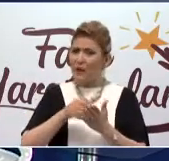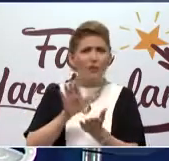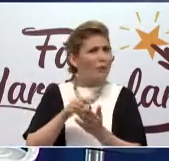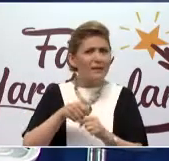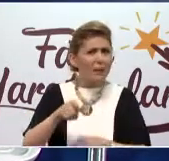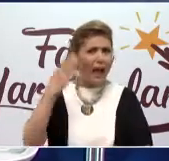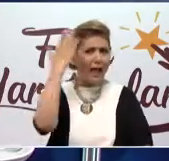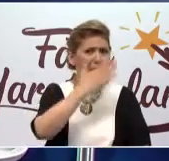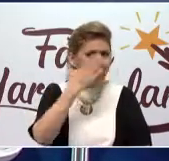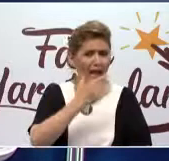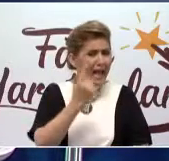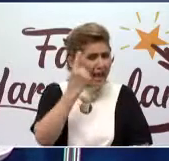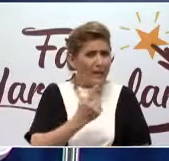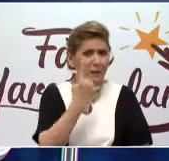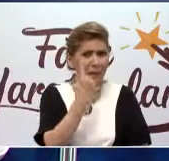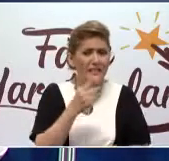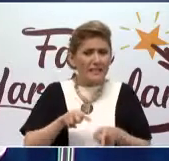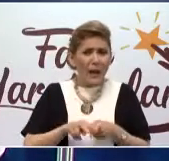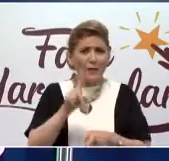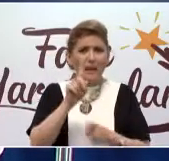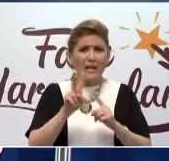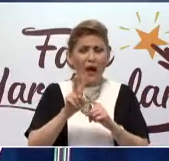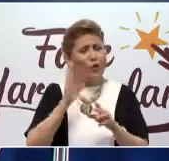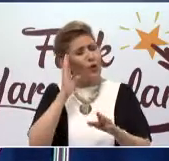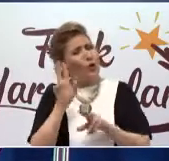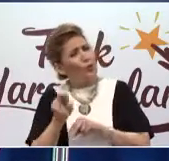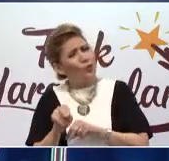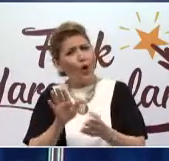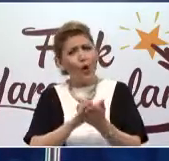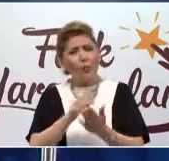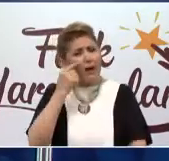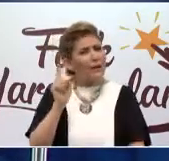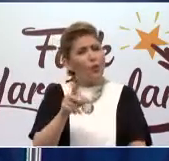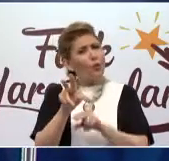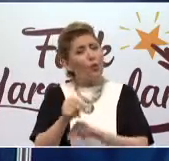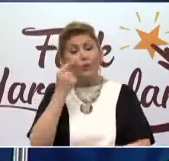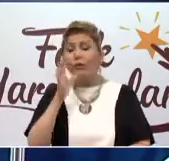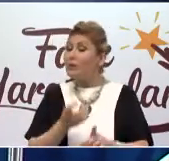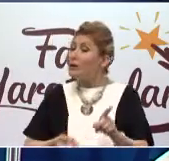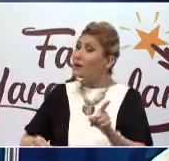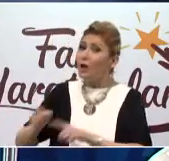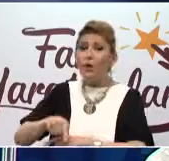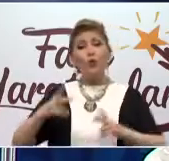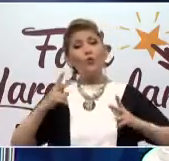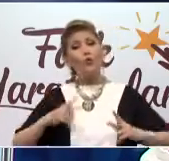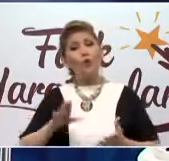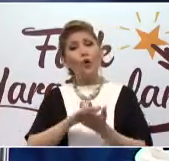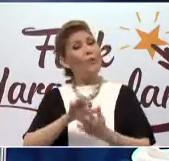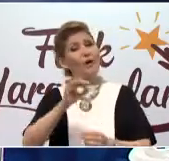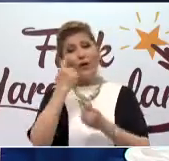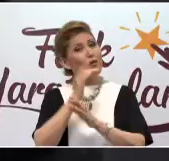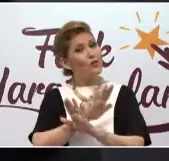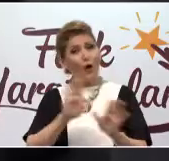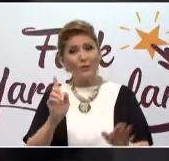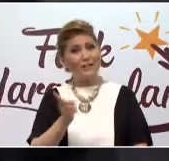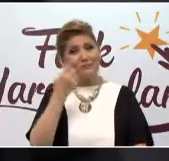gibi ilk kez 5N1K programında uyuyan bir konuk görüyorum. Bugüne kadar bu kadar huzurla uyuyanı görmedim, öyle söyleyeyim. Biraz